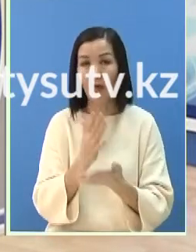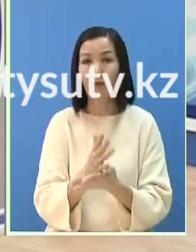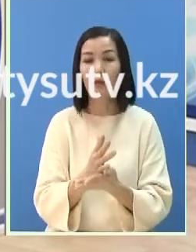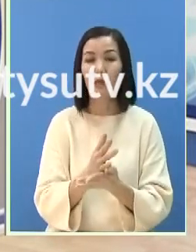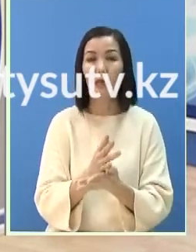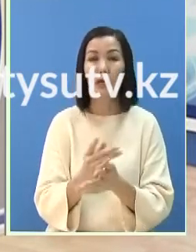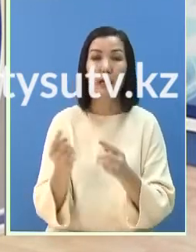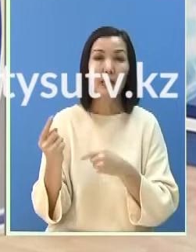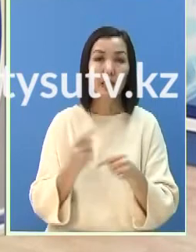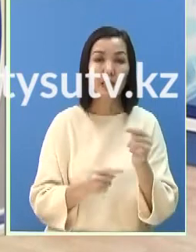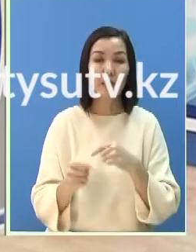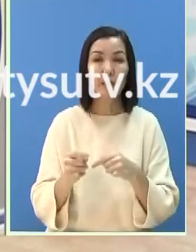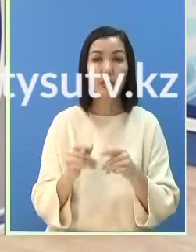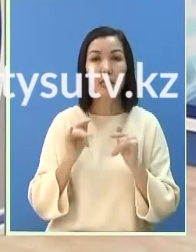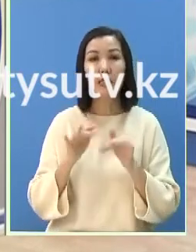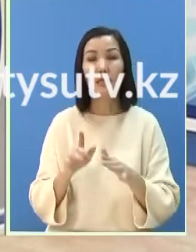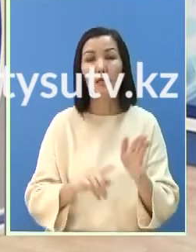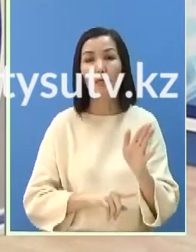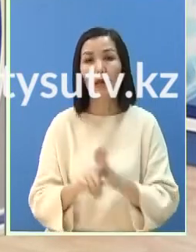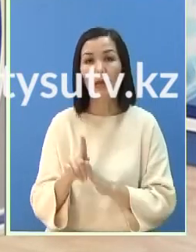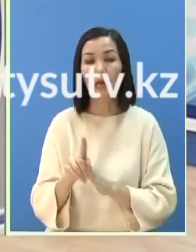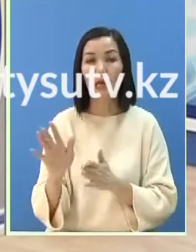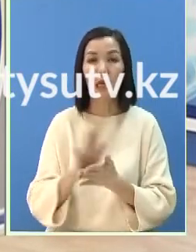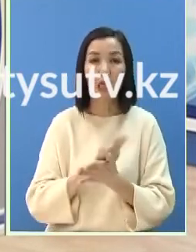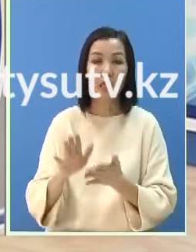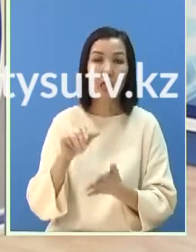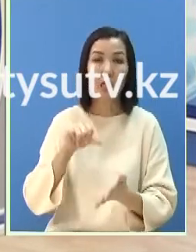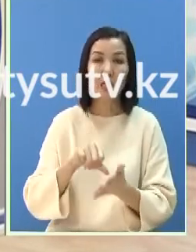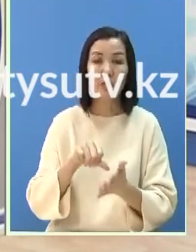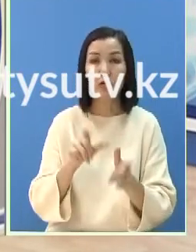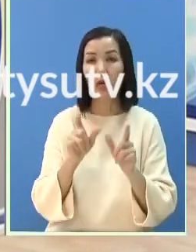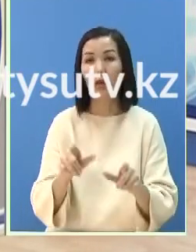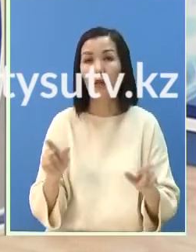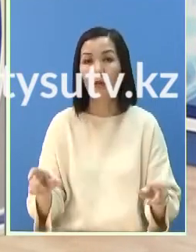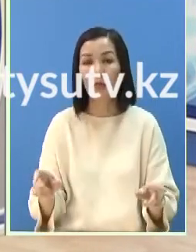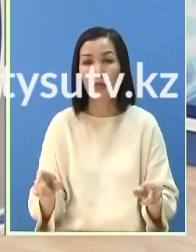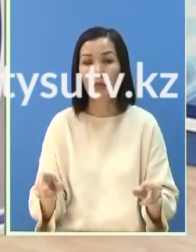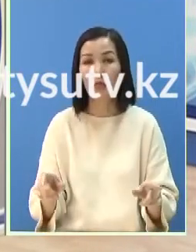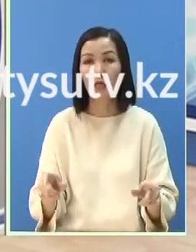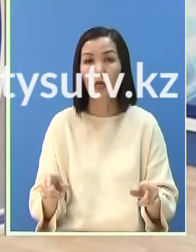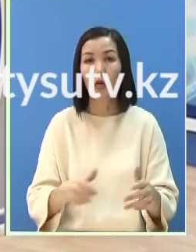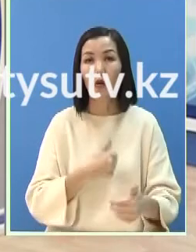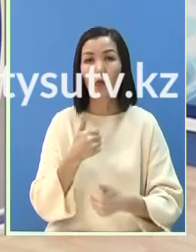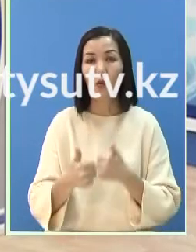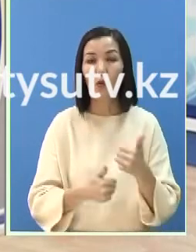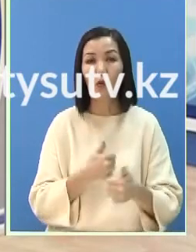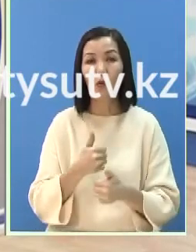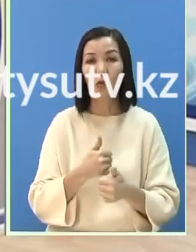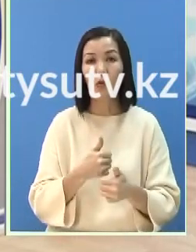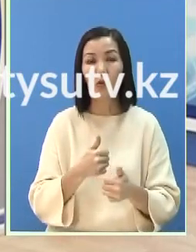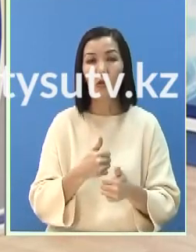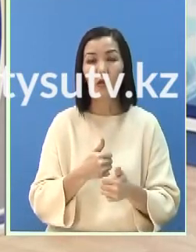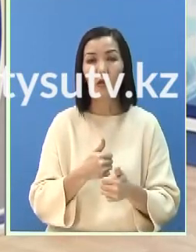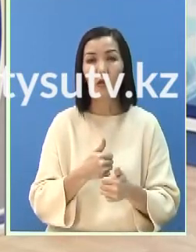жаңағы кәсіпкерлерді өзінің ісін жаңадан бастайтын грантқа қатысып отырған адамдарды конкурстық основада дейді ғой, конкурстық